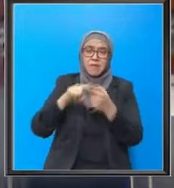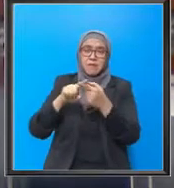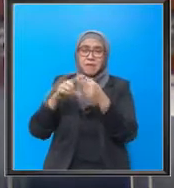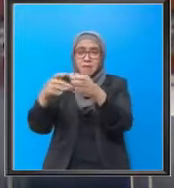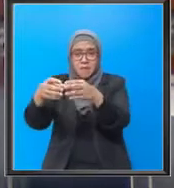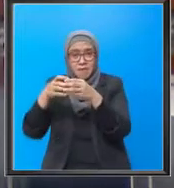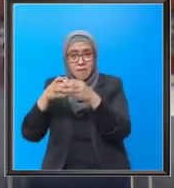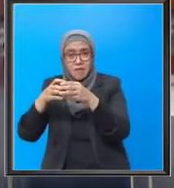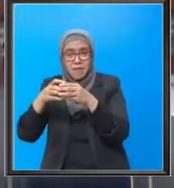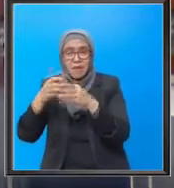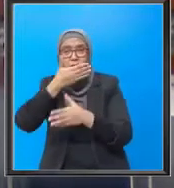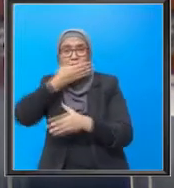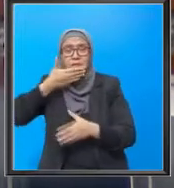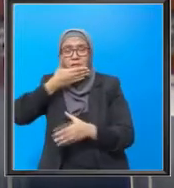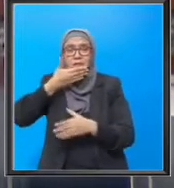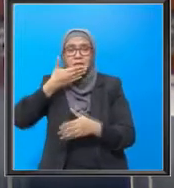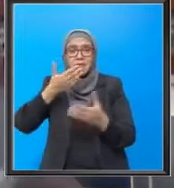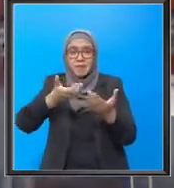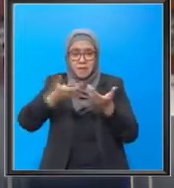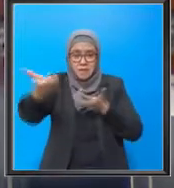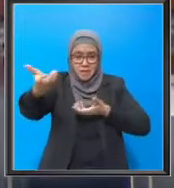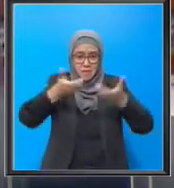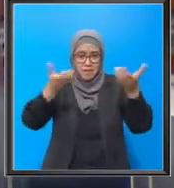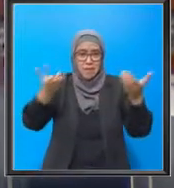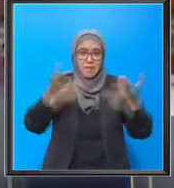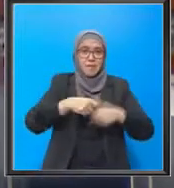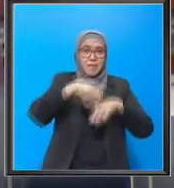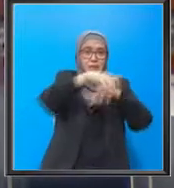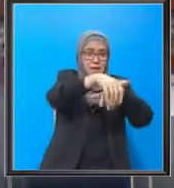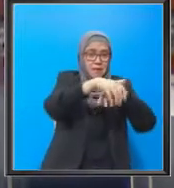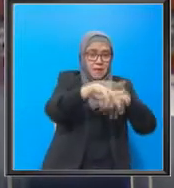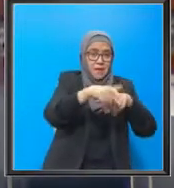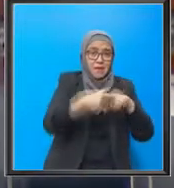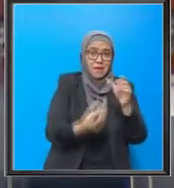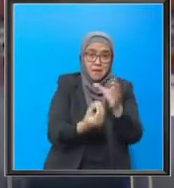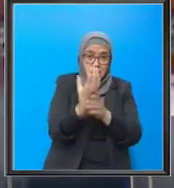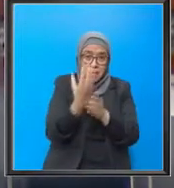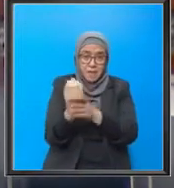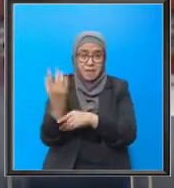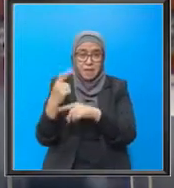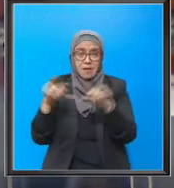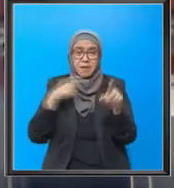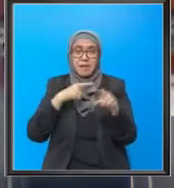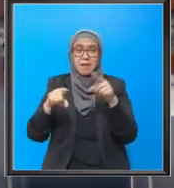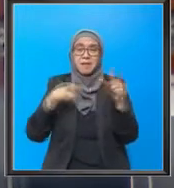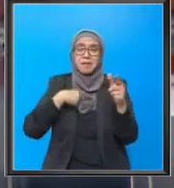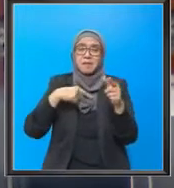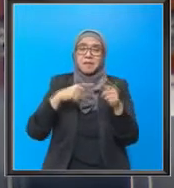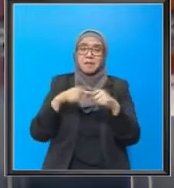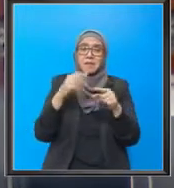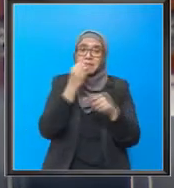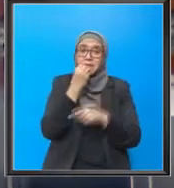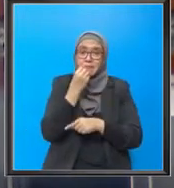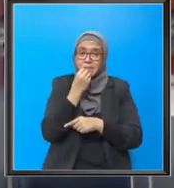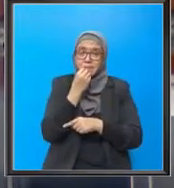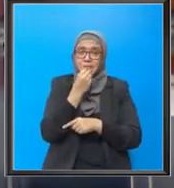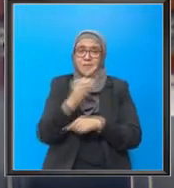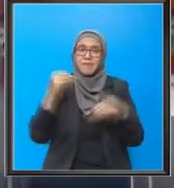mengikut pecahan tanaman-ternak Gan dan Perikanan pada tahun 2019 sebanyak